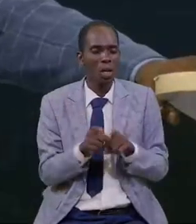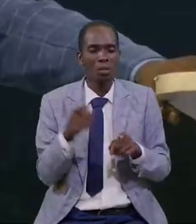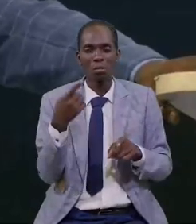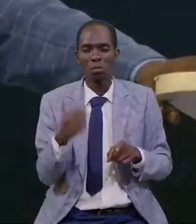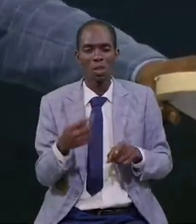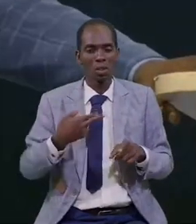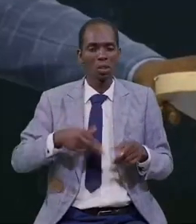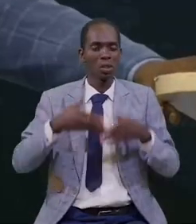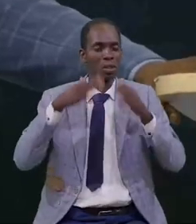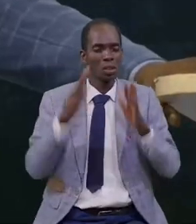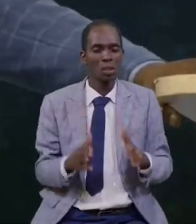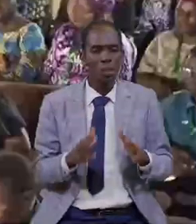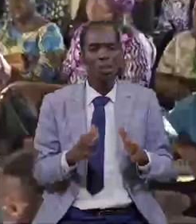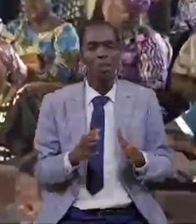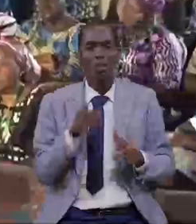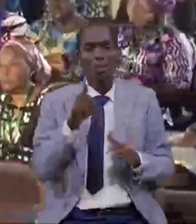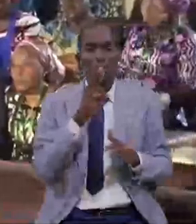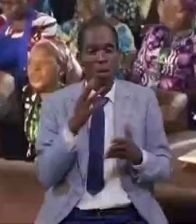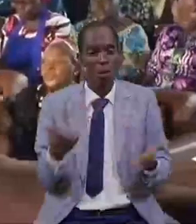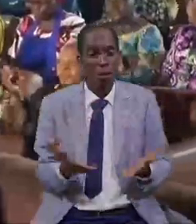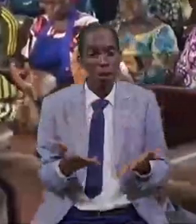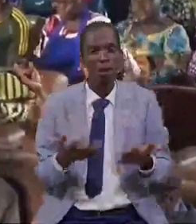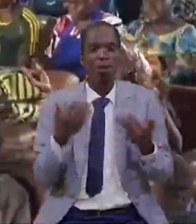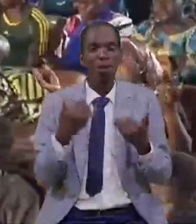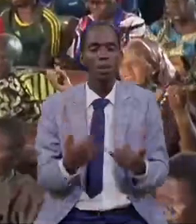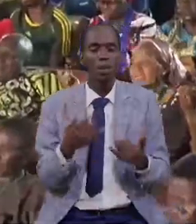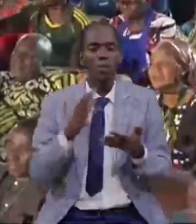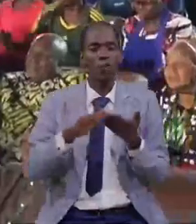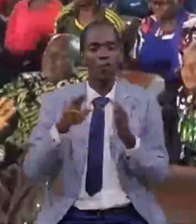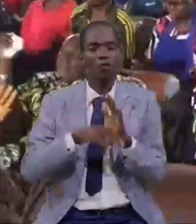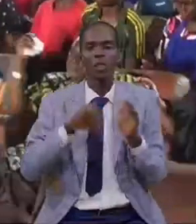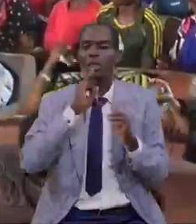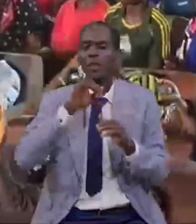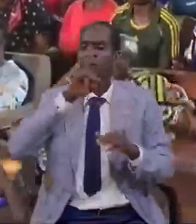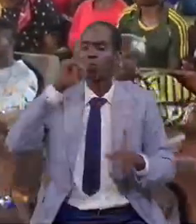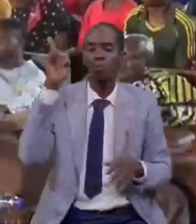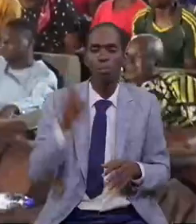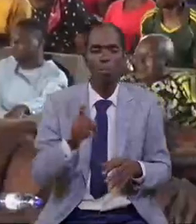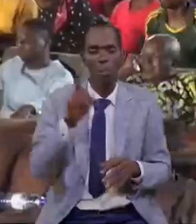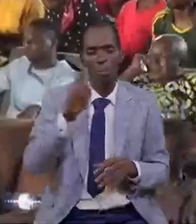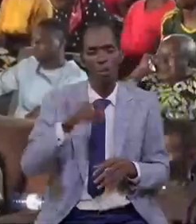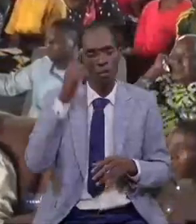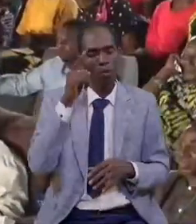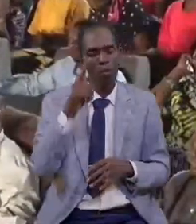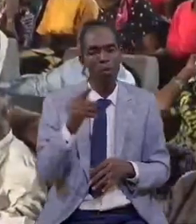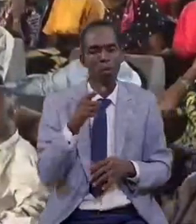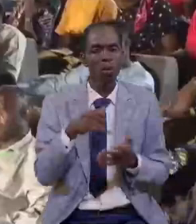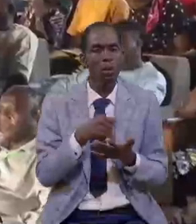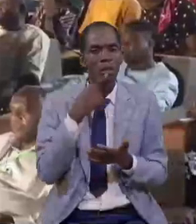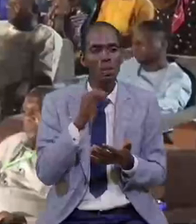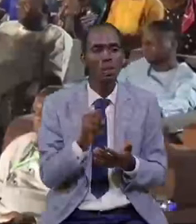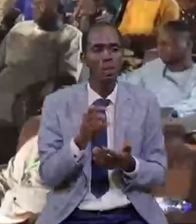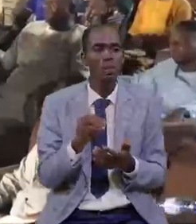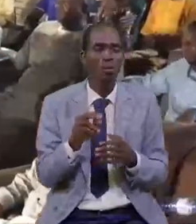venu le pardon est maintenant certain pour toi il dit je ne te condamne pas non plus parce